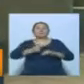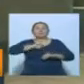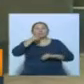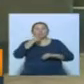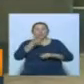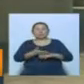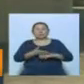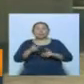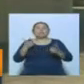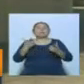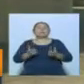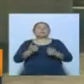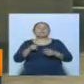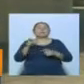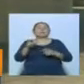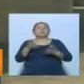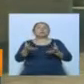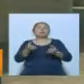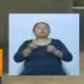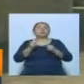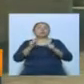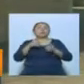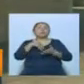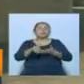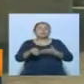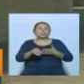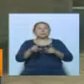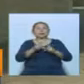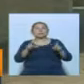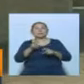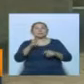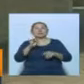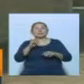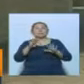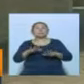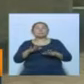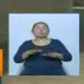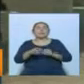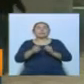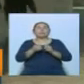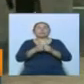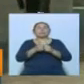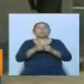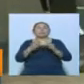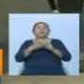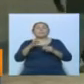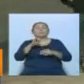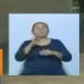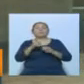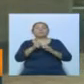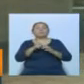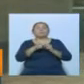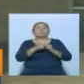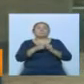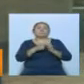Что касается того, где взять эти карты, то любой желающий может приобрести их в магазине Q-City, расположенном в Орбита возле дома 15 в 6-м микрорайоне,